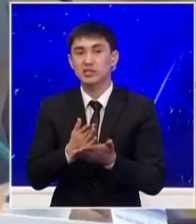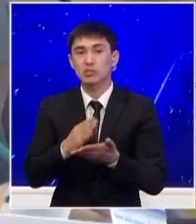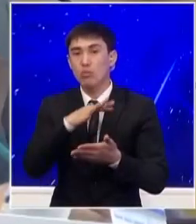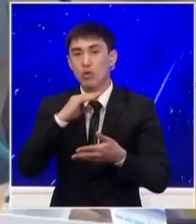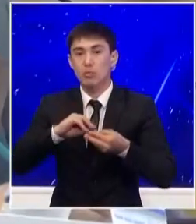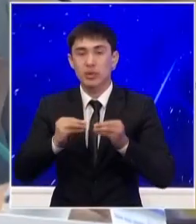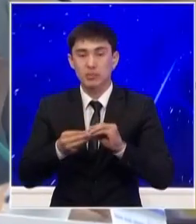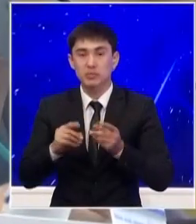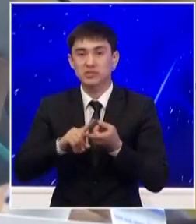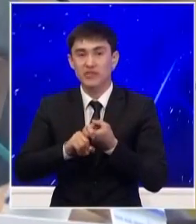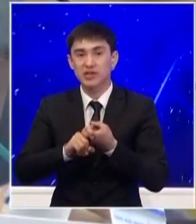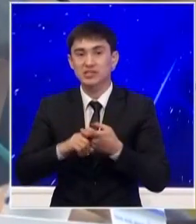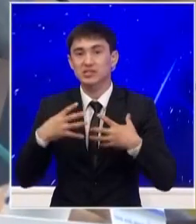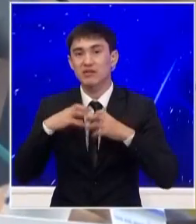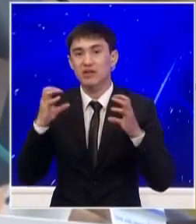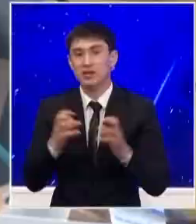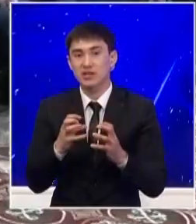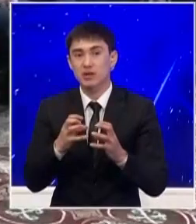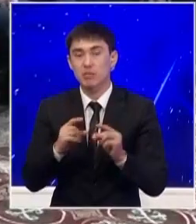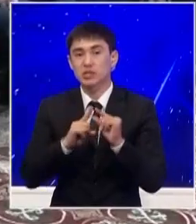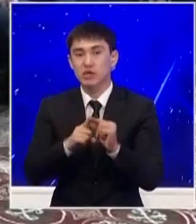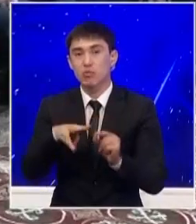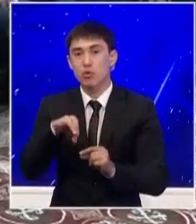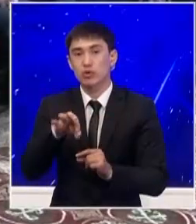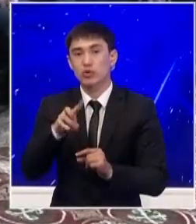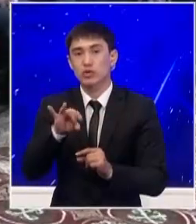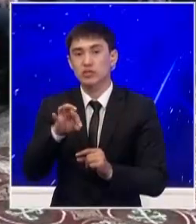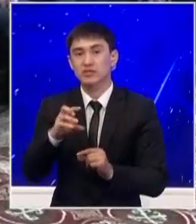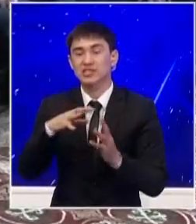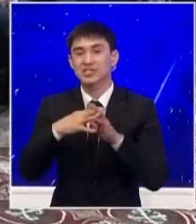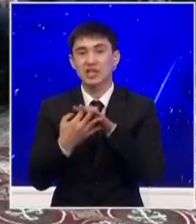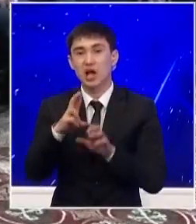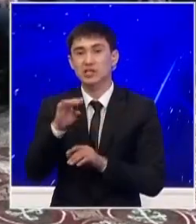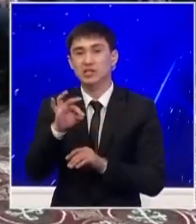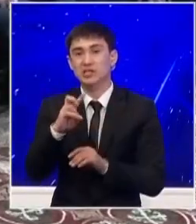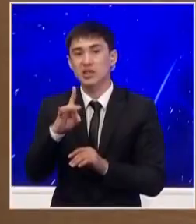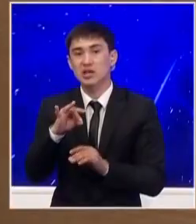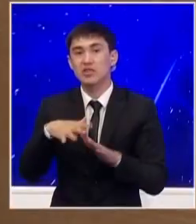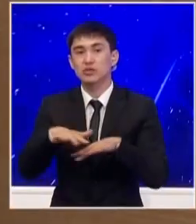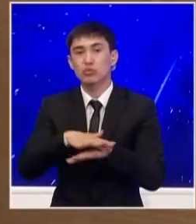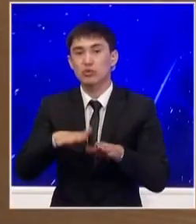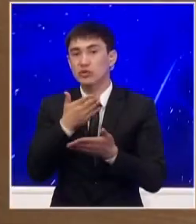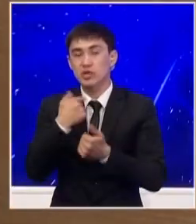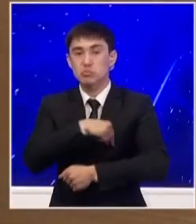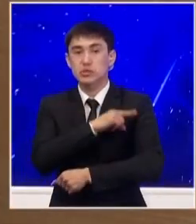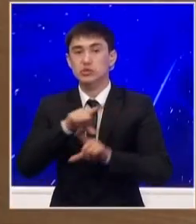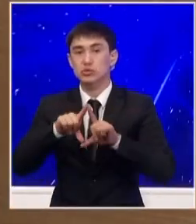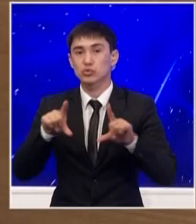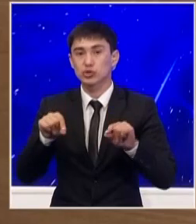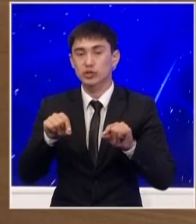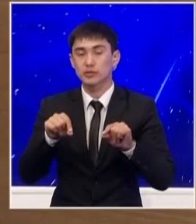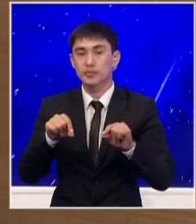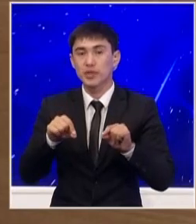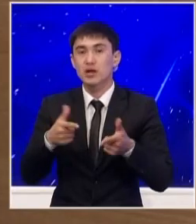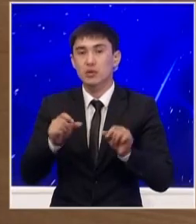немало проблем, связанных с здравоохранением. По словам Мухита Дунгешева из села Казахстан, в населенном пункте нет медицинского